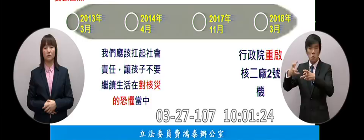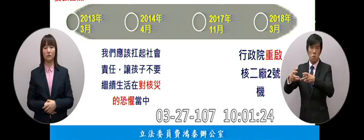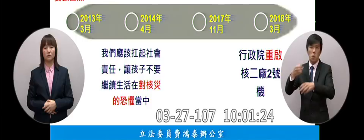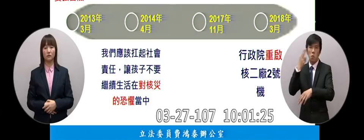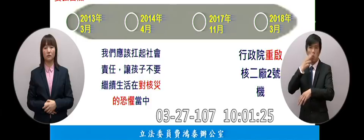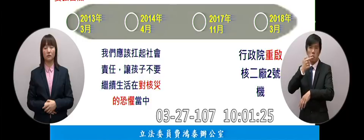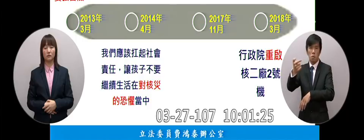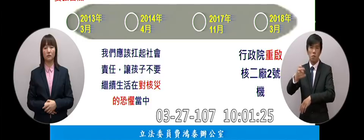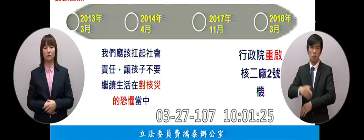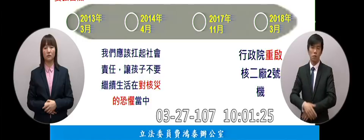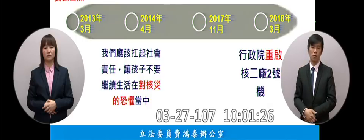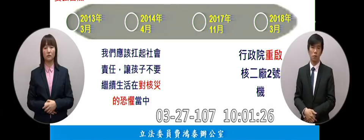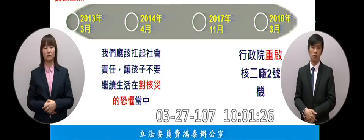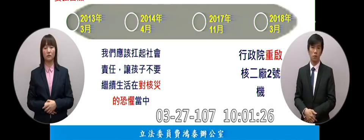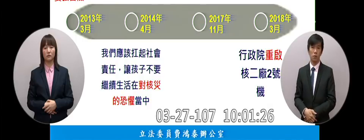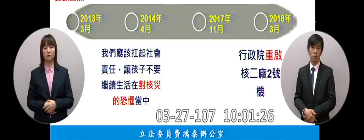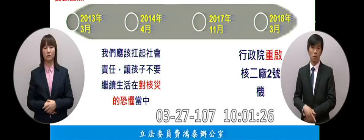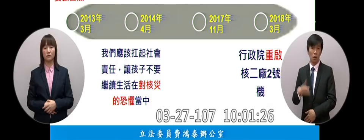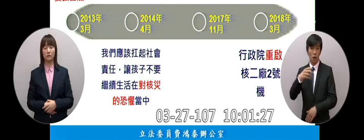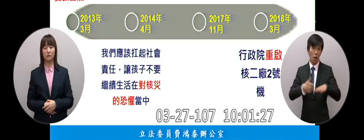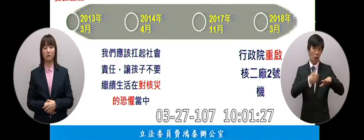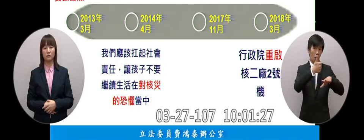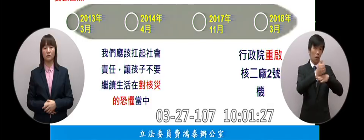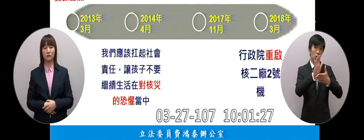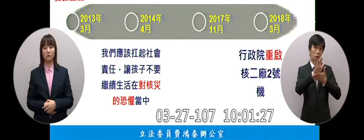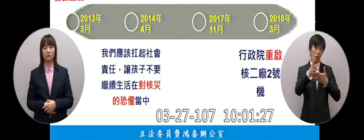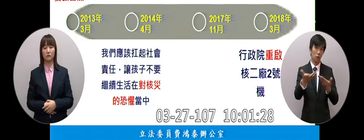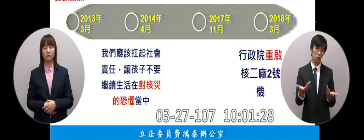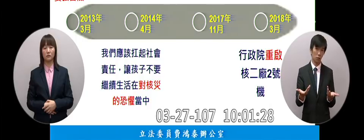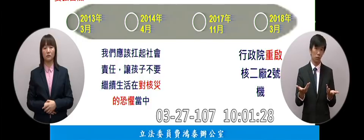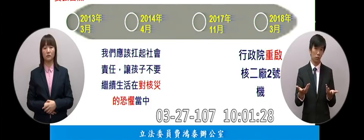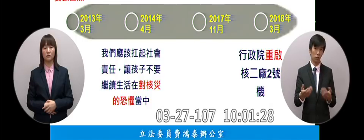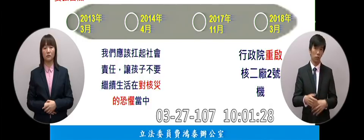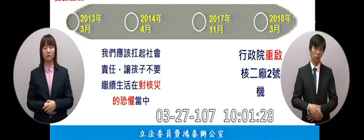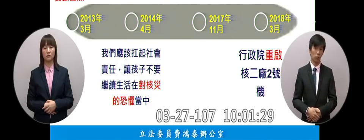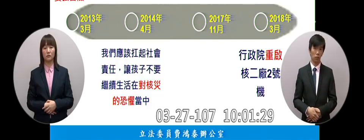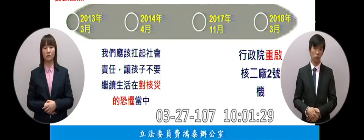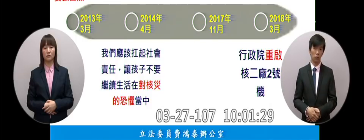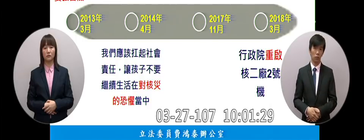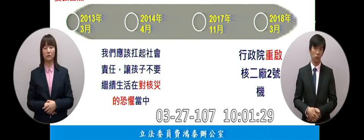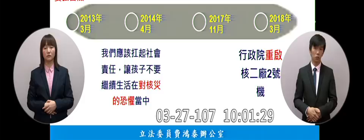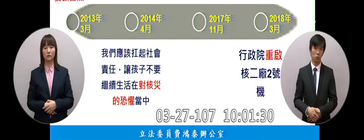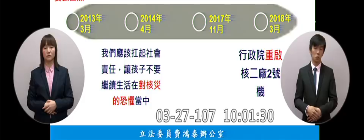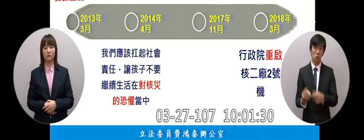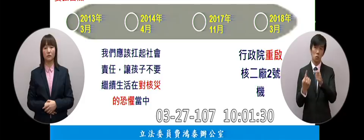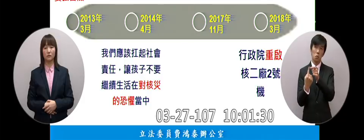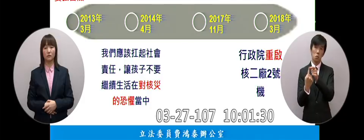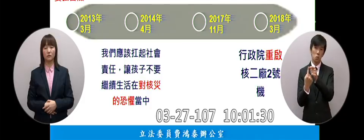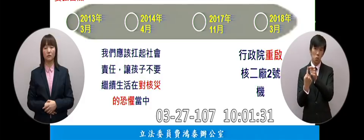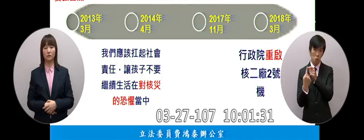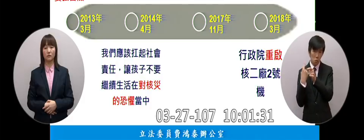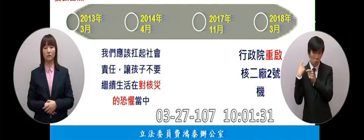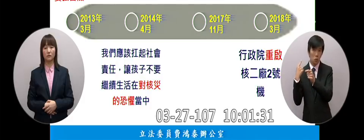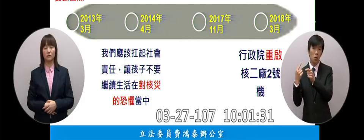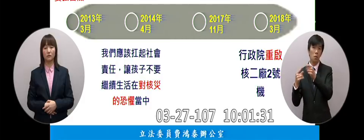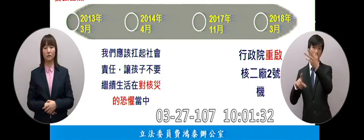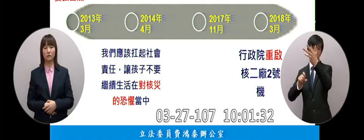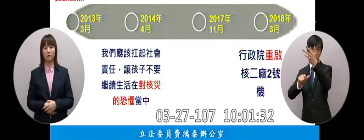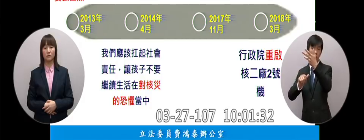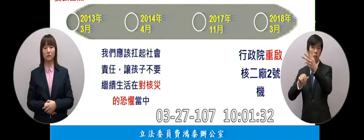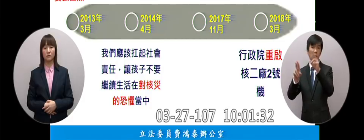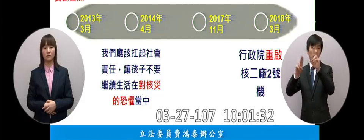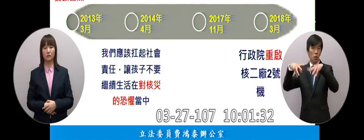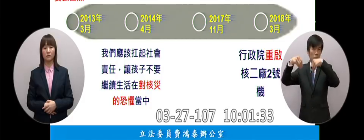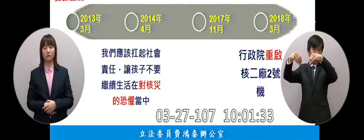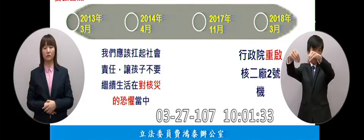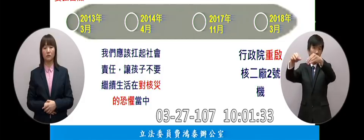大。到了你上任没多久啊，真的上任没多久，尤其是去年发生了815大断电以